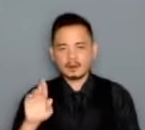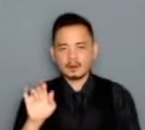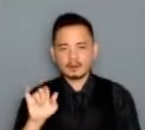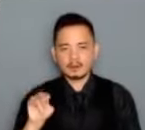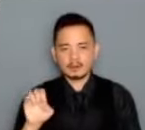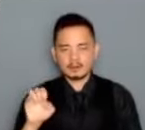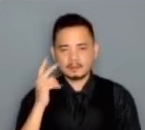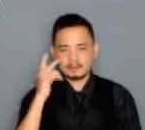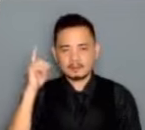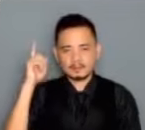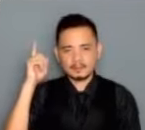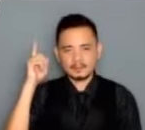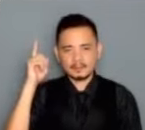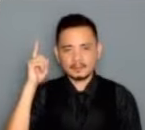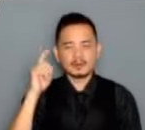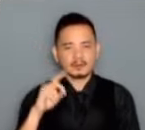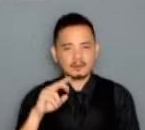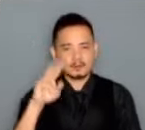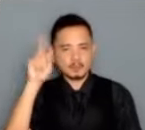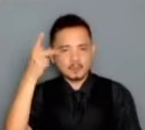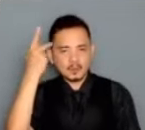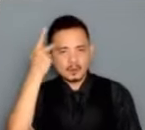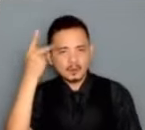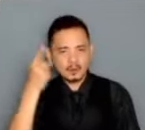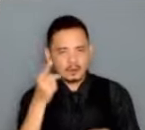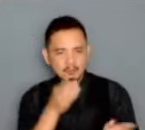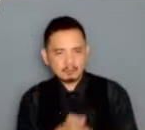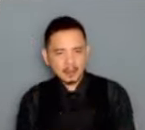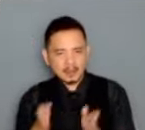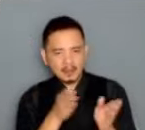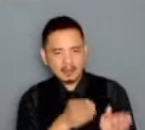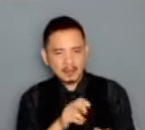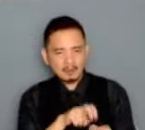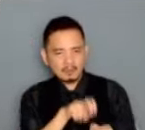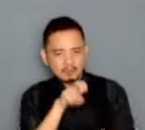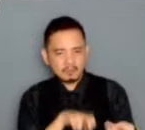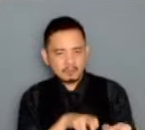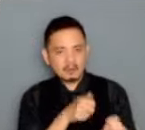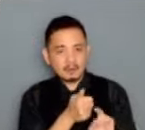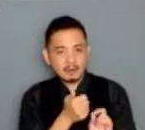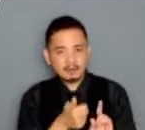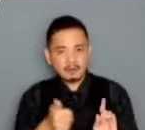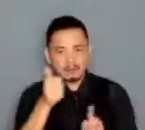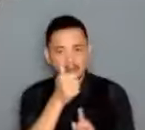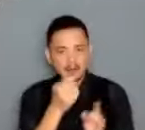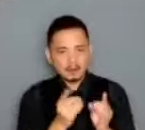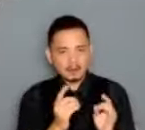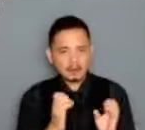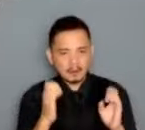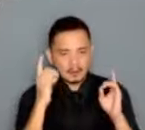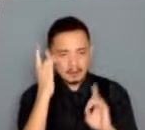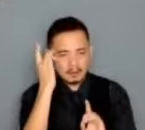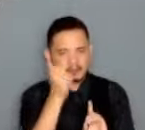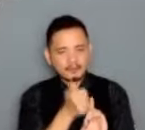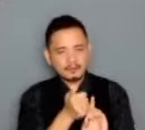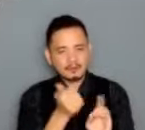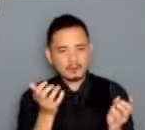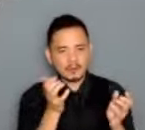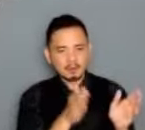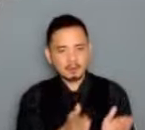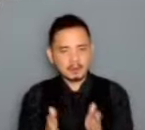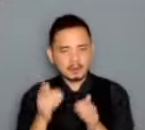isang political move ang resignation ng vice-presidente bilang kalihim ng DepEd na anya'y paghahanda para sa 2025